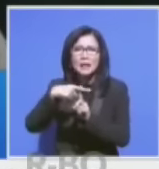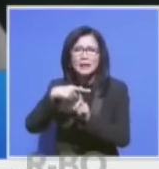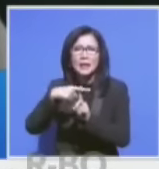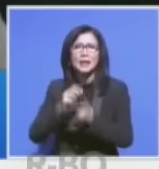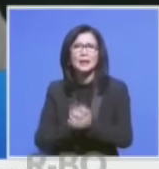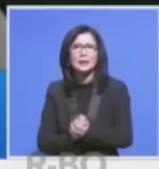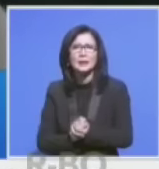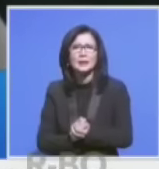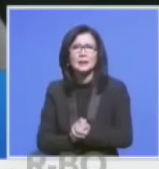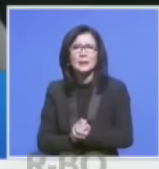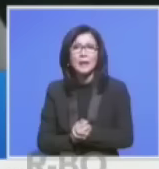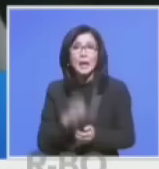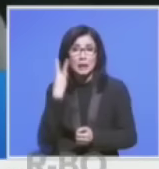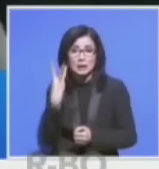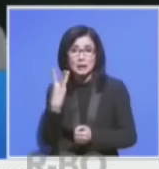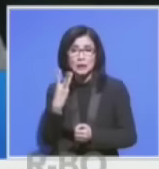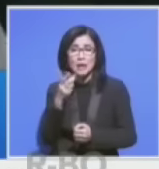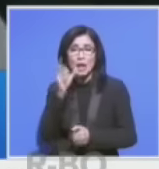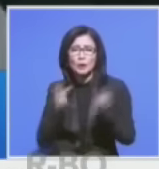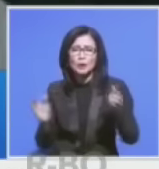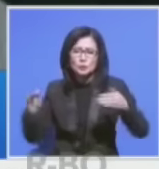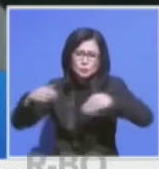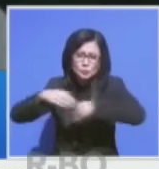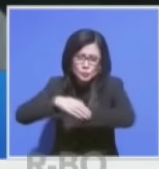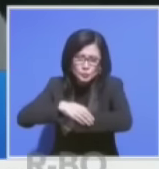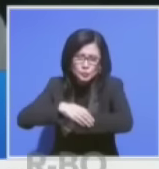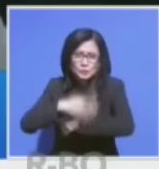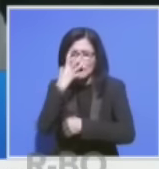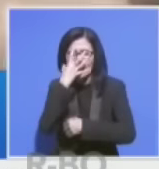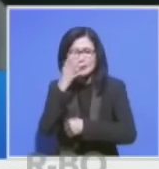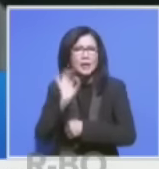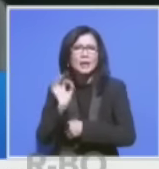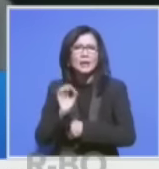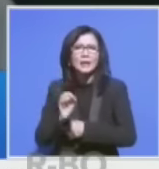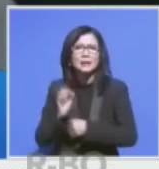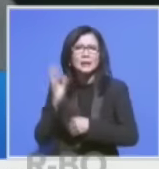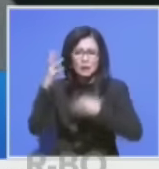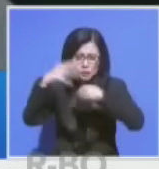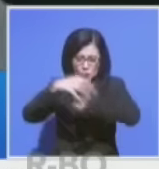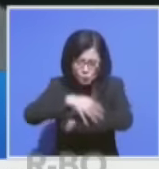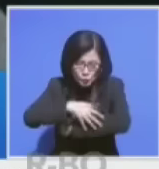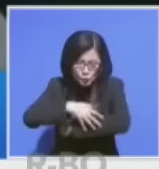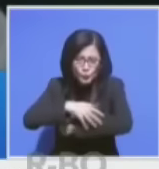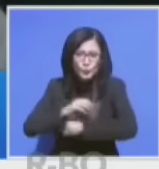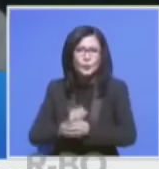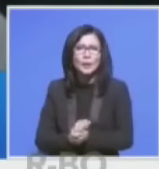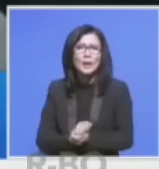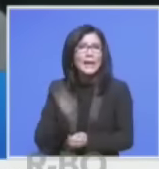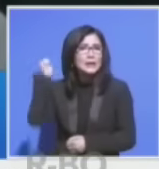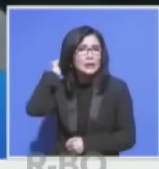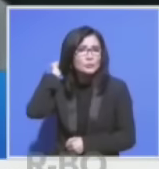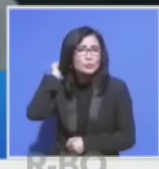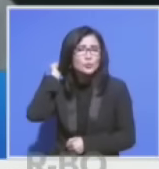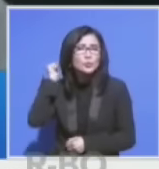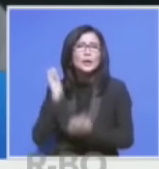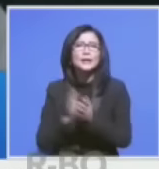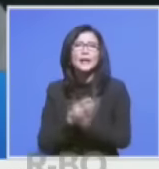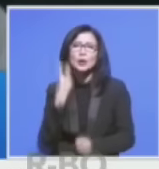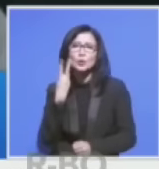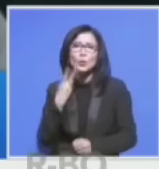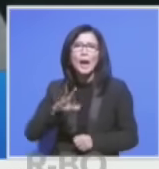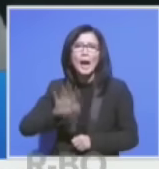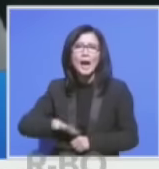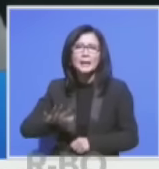terlingkup gitu, bertiga ngerangkul. Bertiga, sudah kelihatan wajahnya, orang satu ditutupin. Bertiga itu siapa aja, Bu? Ibunya sama anaknya